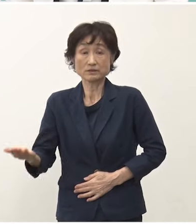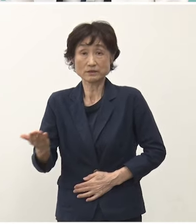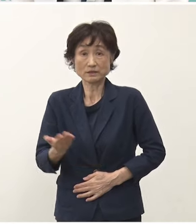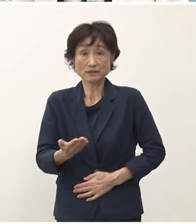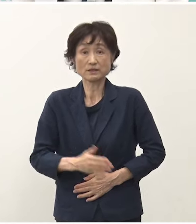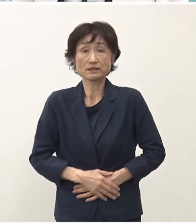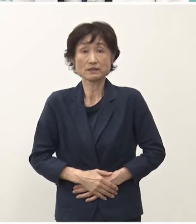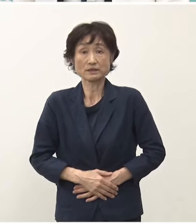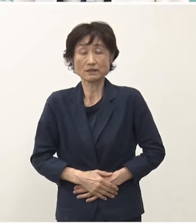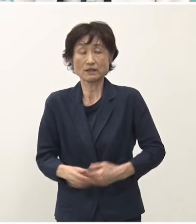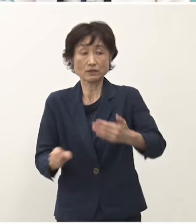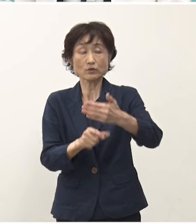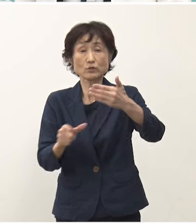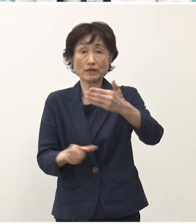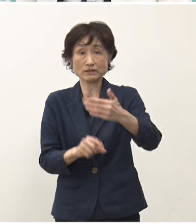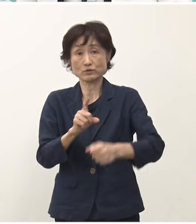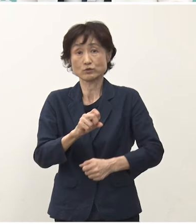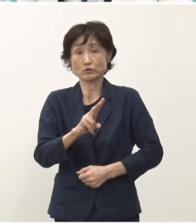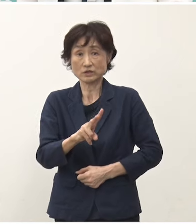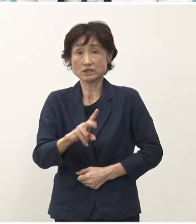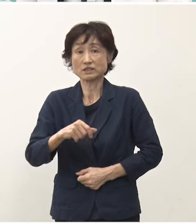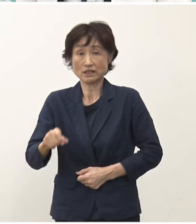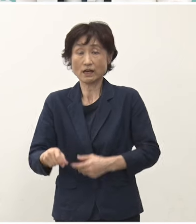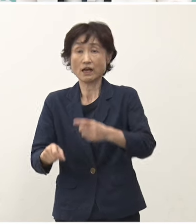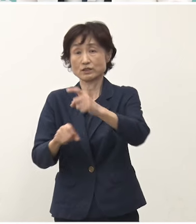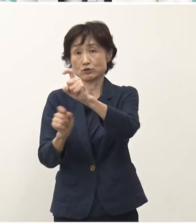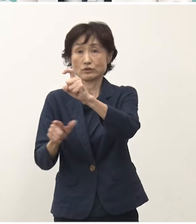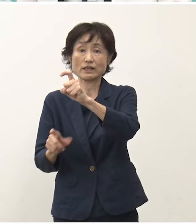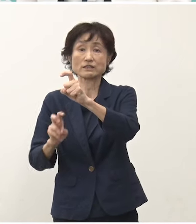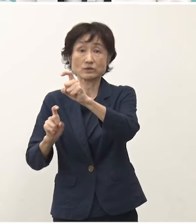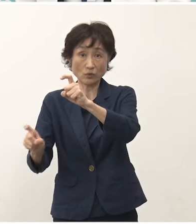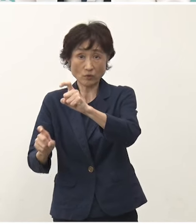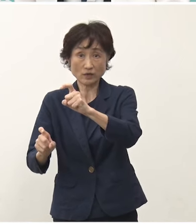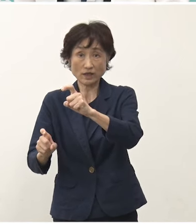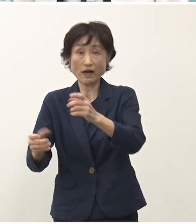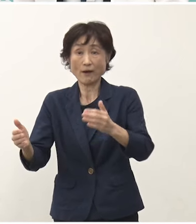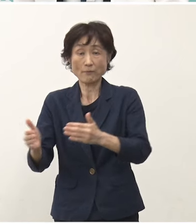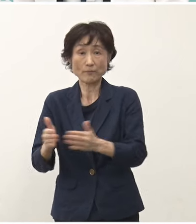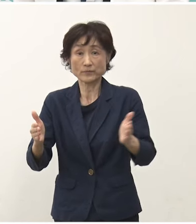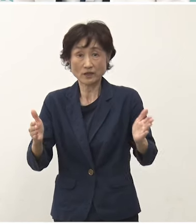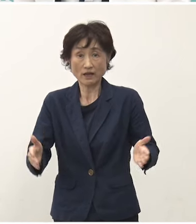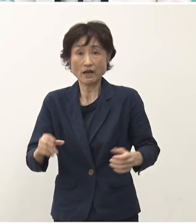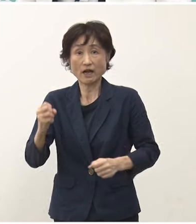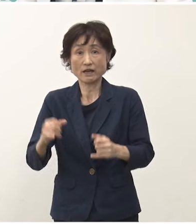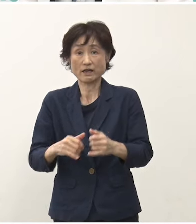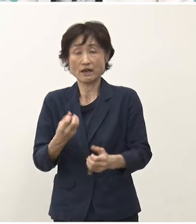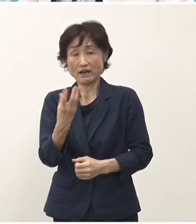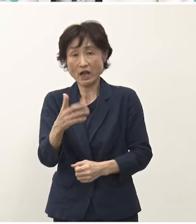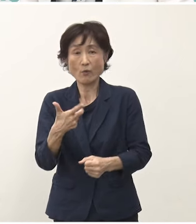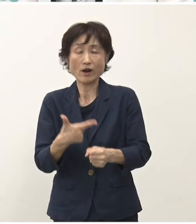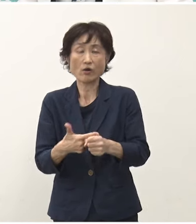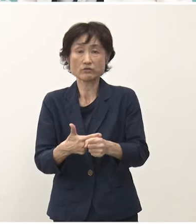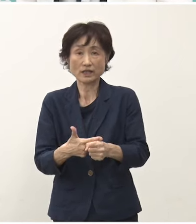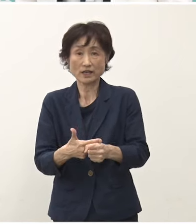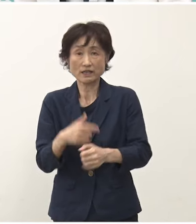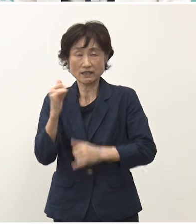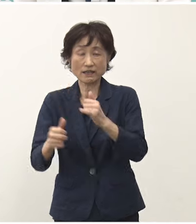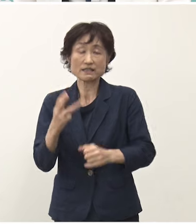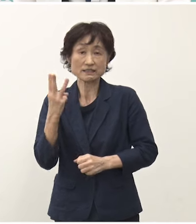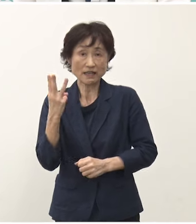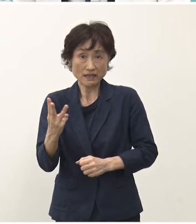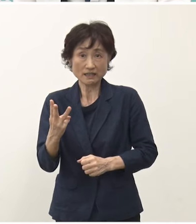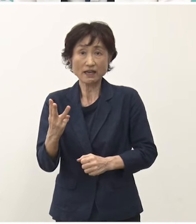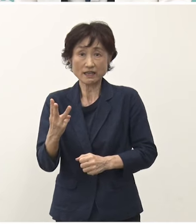て9月12日から10月10日まで開催予定の令和6年第3回港区議会